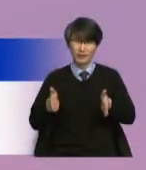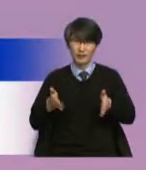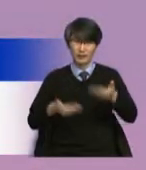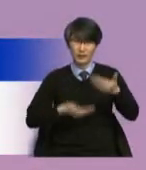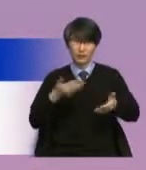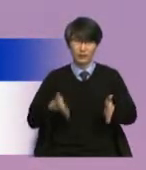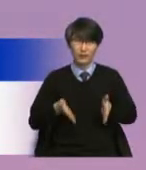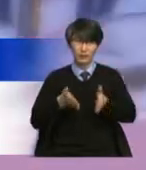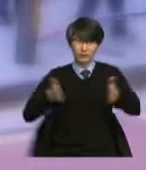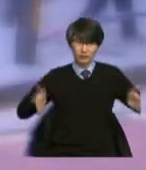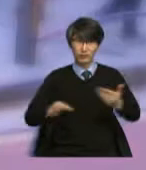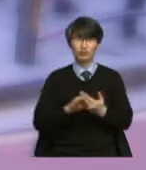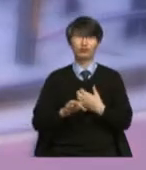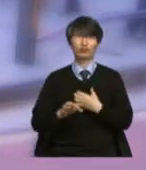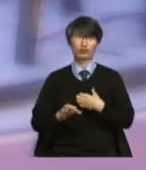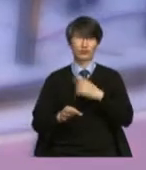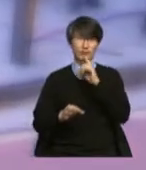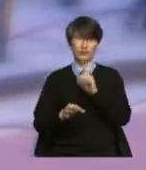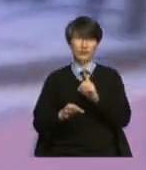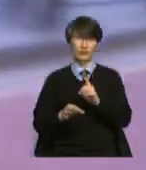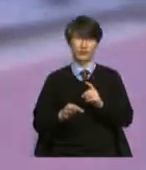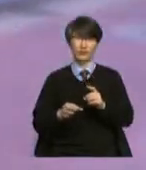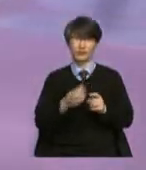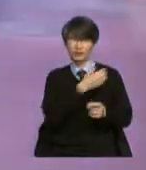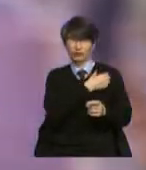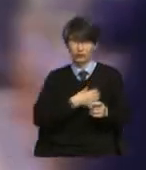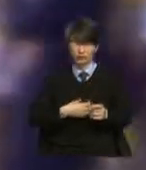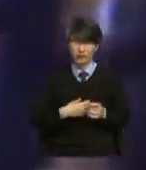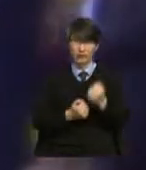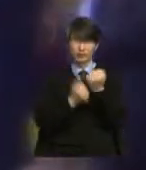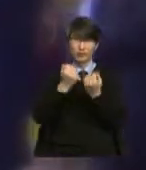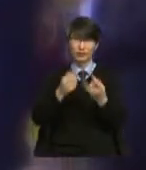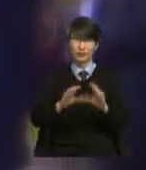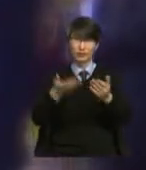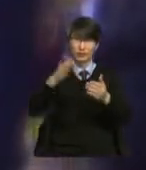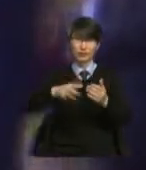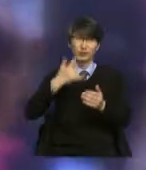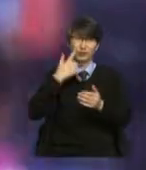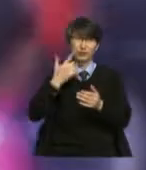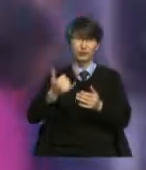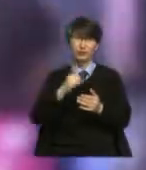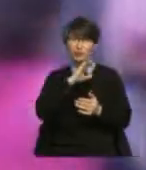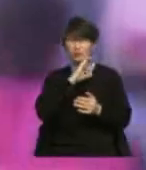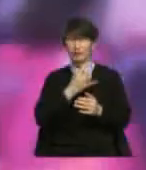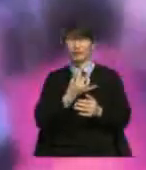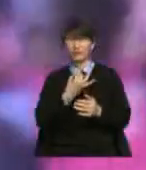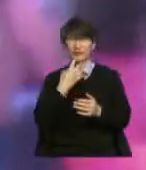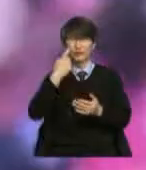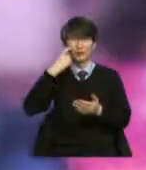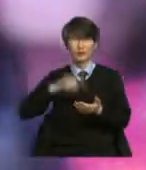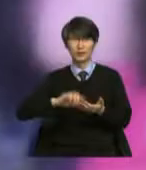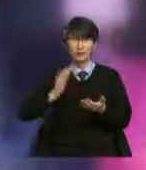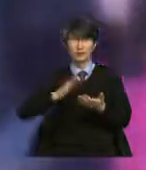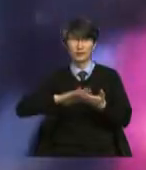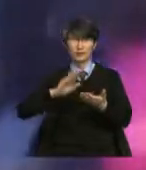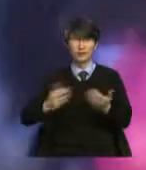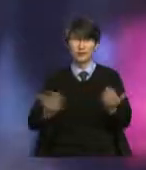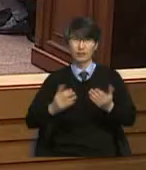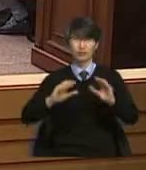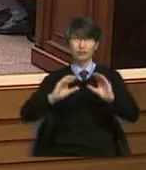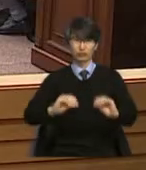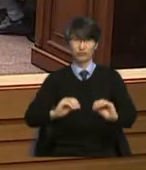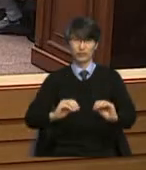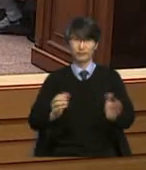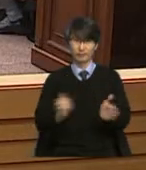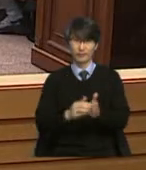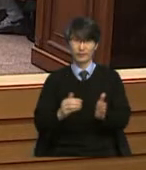일단 위험하다는 거죠. 이후 구는 주민설명회를 열었지만 학부모들의 불만만 확인했습니다. 사업은